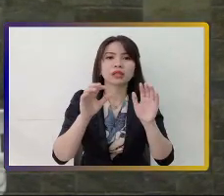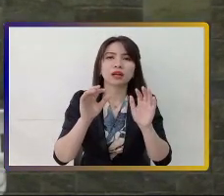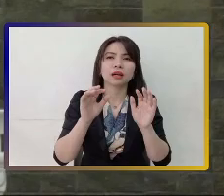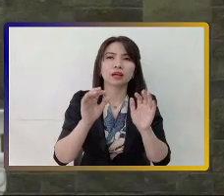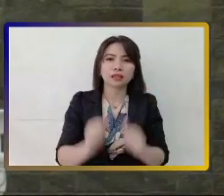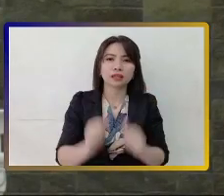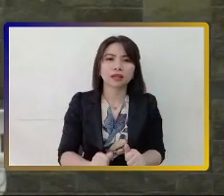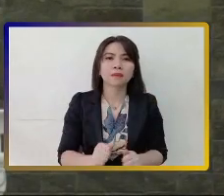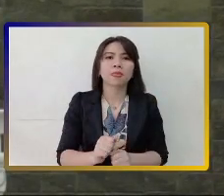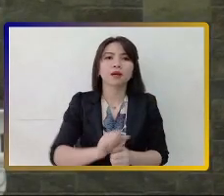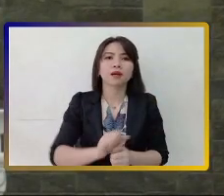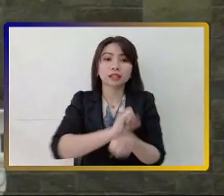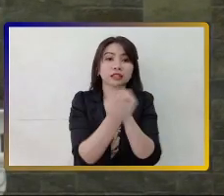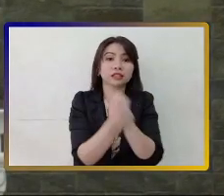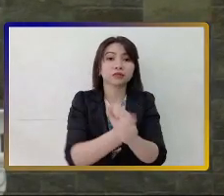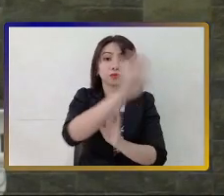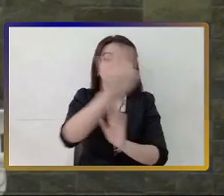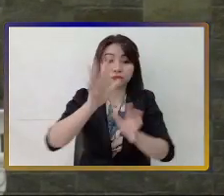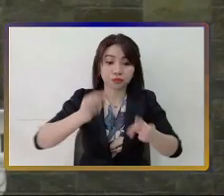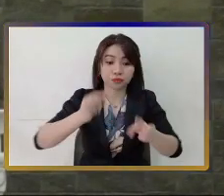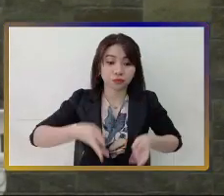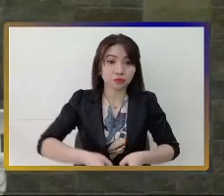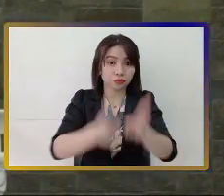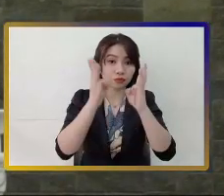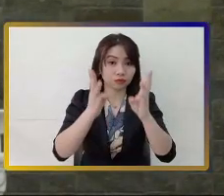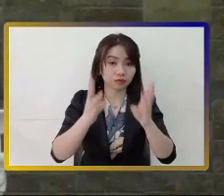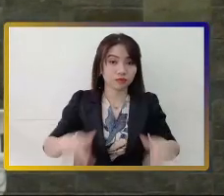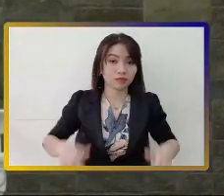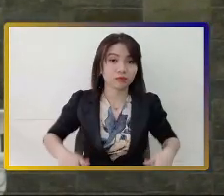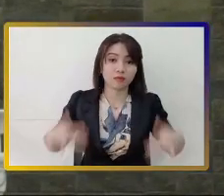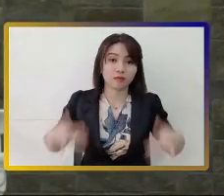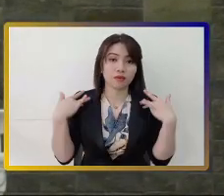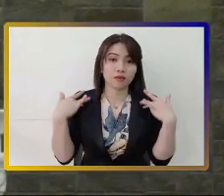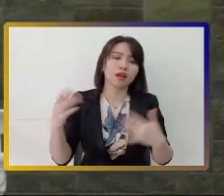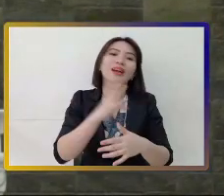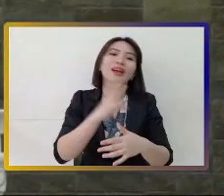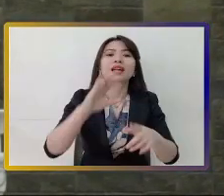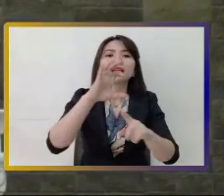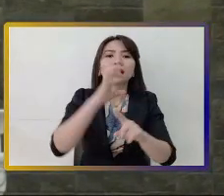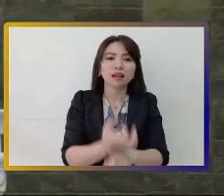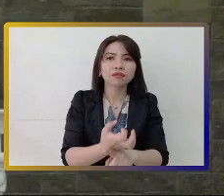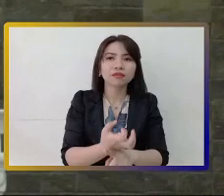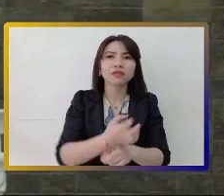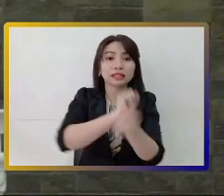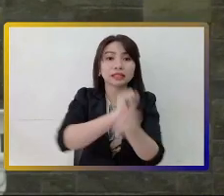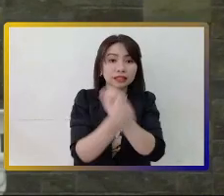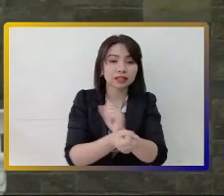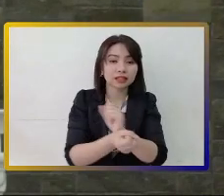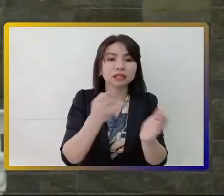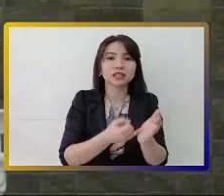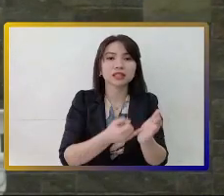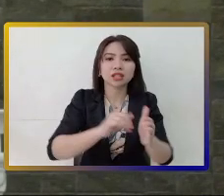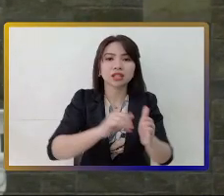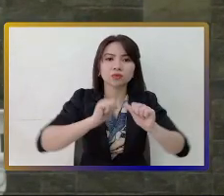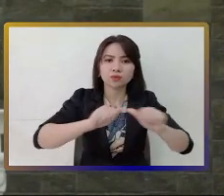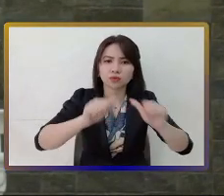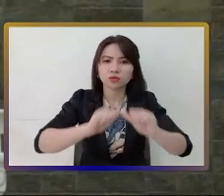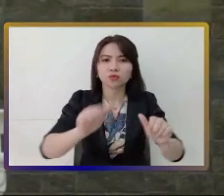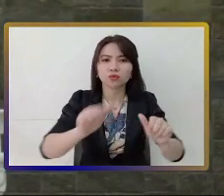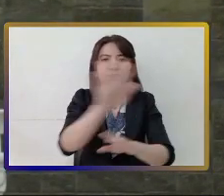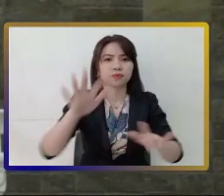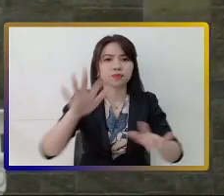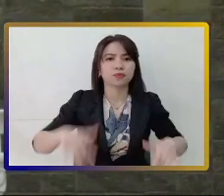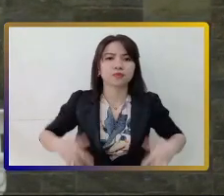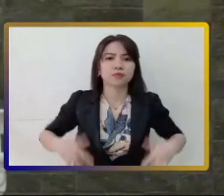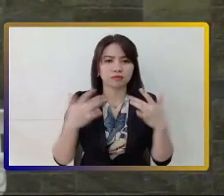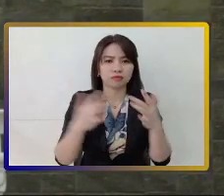point is your starting point. Kapatid, wag po natin papalampasin yan. Now here, let's go to the